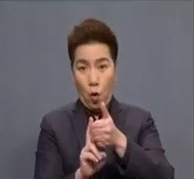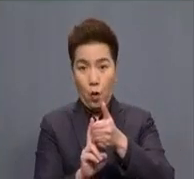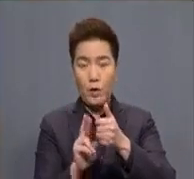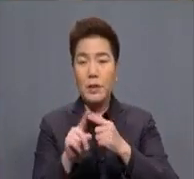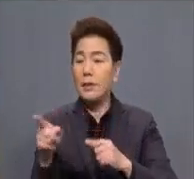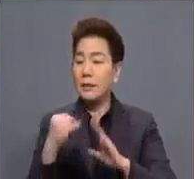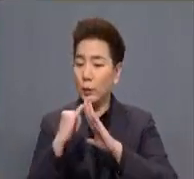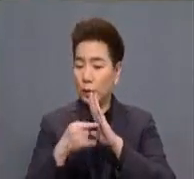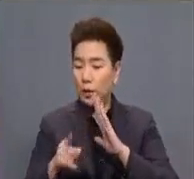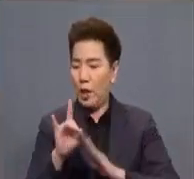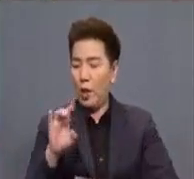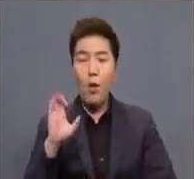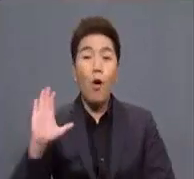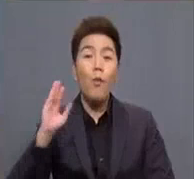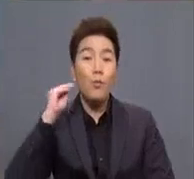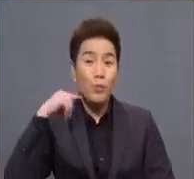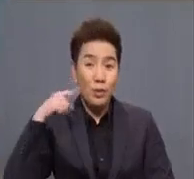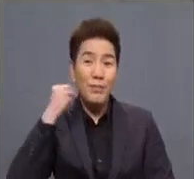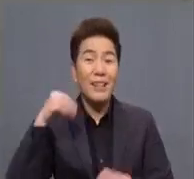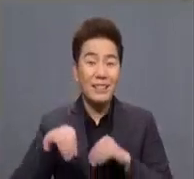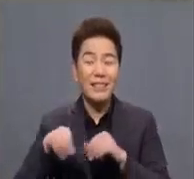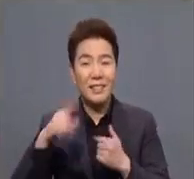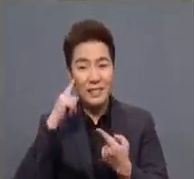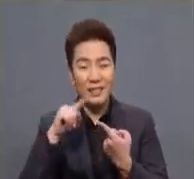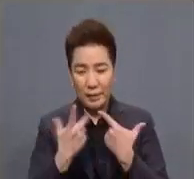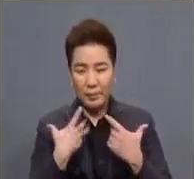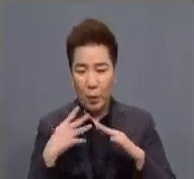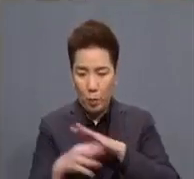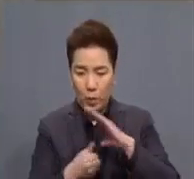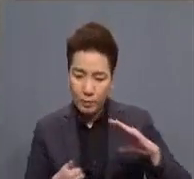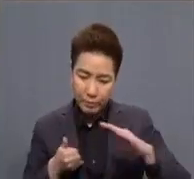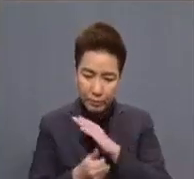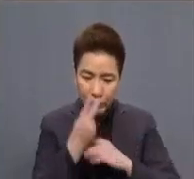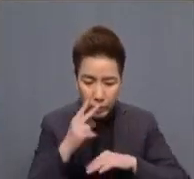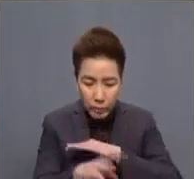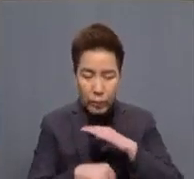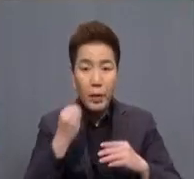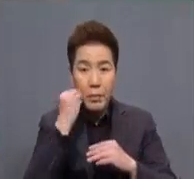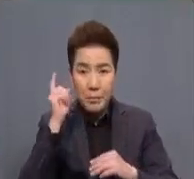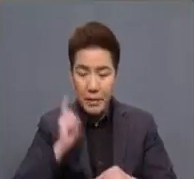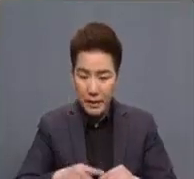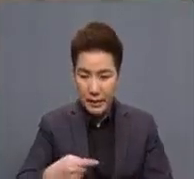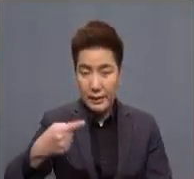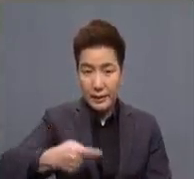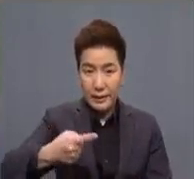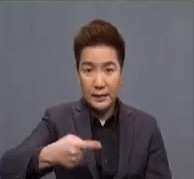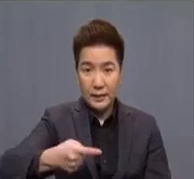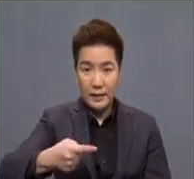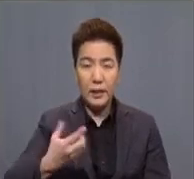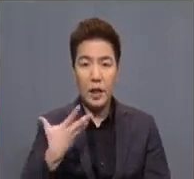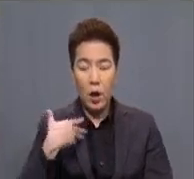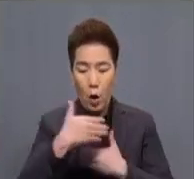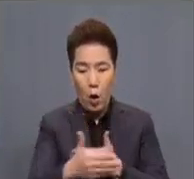นีนะถูกขโมยขึ้นนะครับเจ้าหน้าที่ตำรวจก็ไปตรวจสอบที่บ้านเป็นบ้านชั้นเดียวนะฮะมี